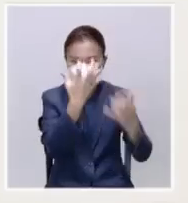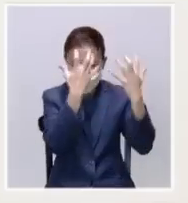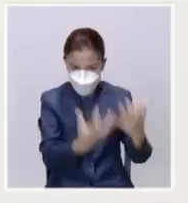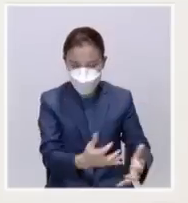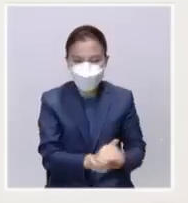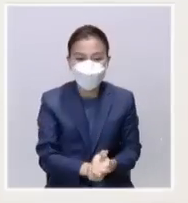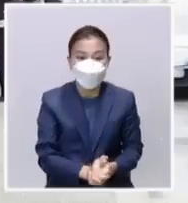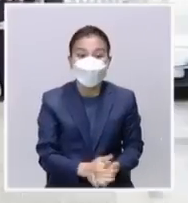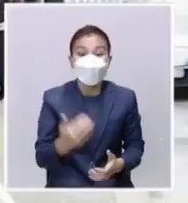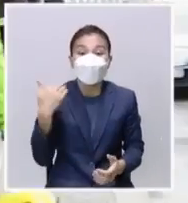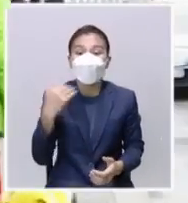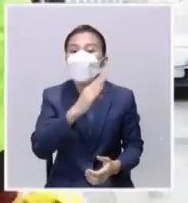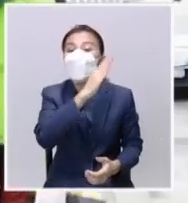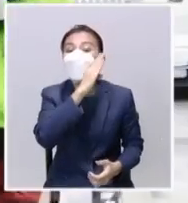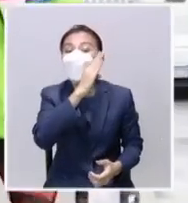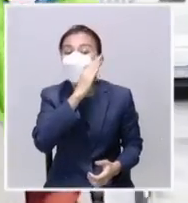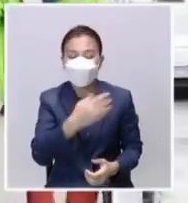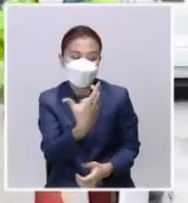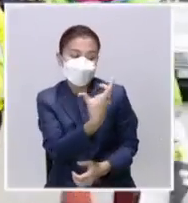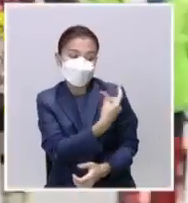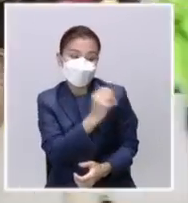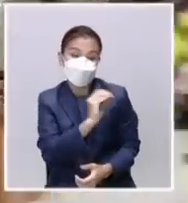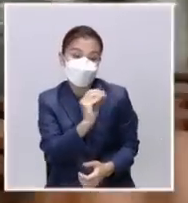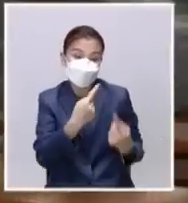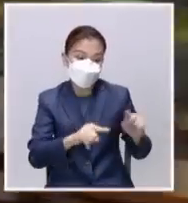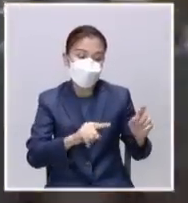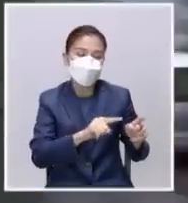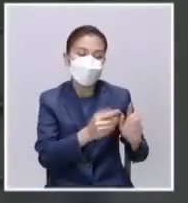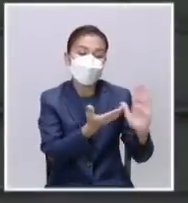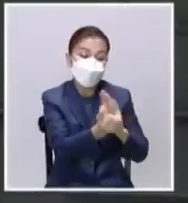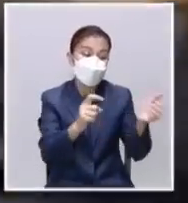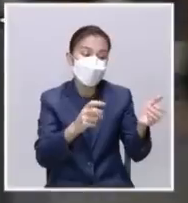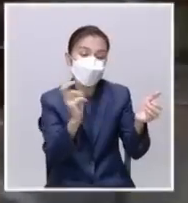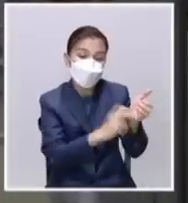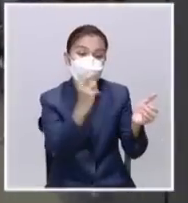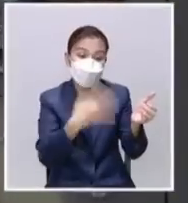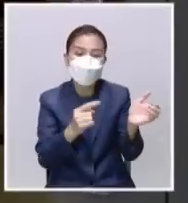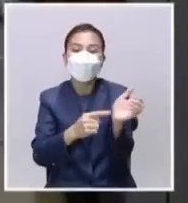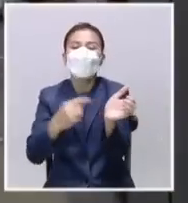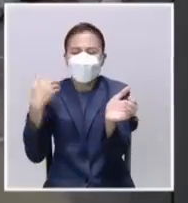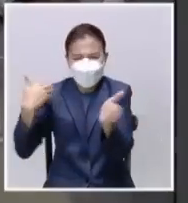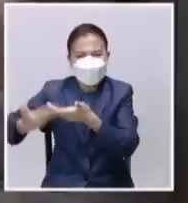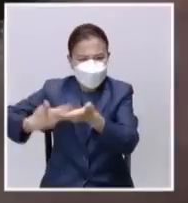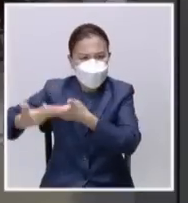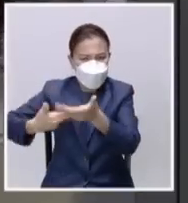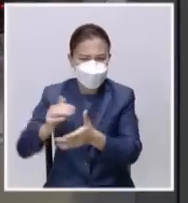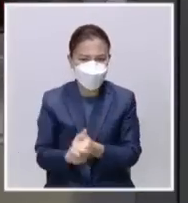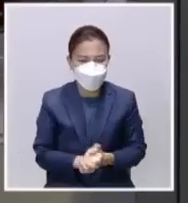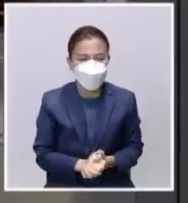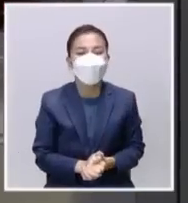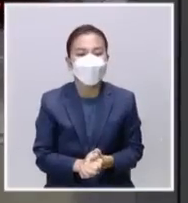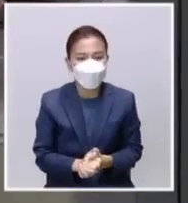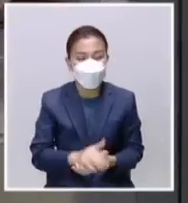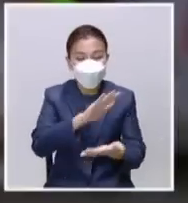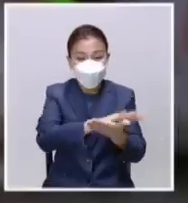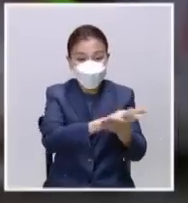วัคซีนพาสปอร์ตปลอมเนี่ยจำหน่ายในเยอรมนีราคาประมาณ 14,000 บาทแล้วค่ะแต่ว่ามาตรการใหม่นี้ไม่รวมคำสั่งปิดโร